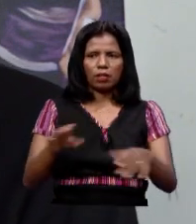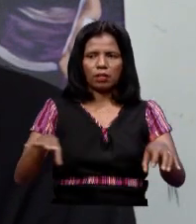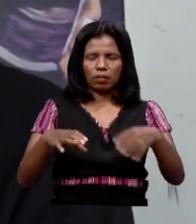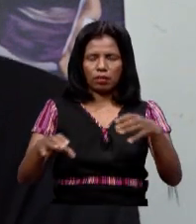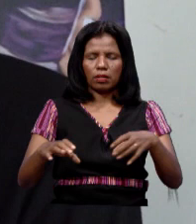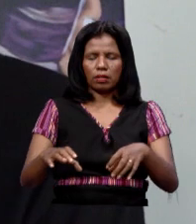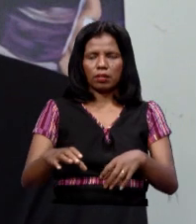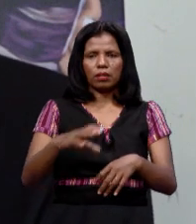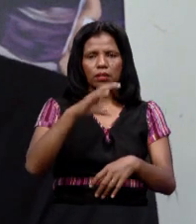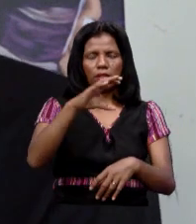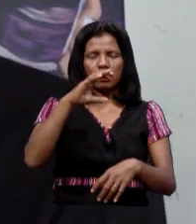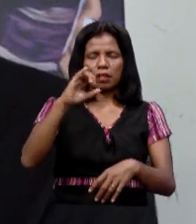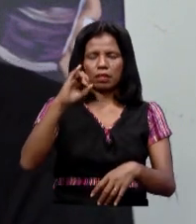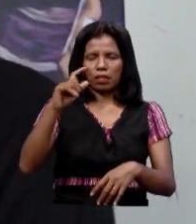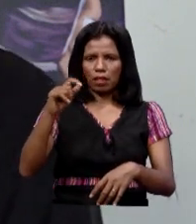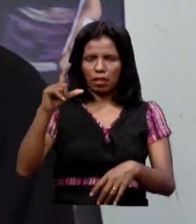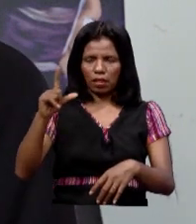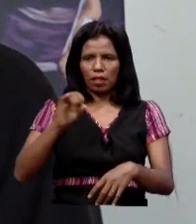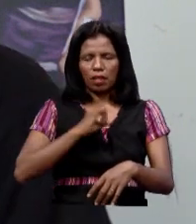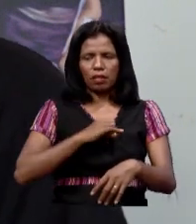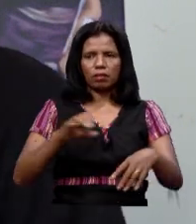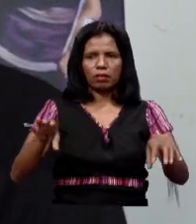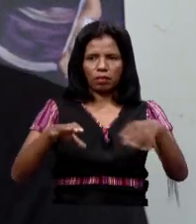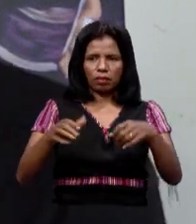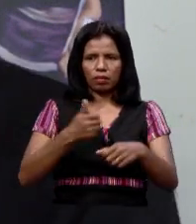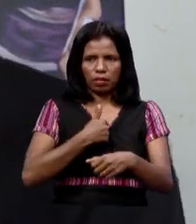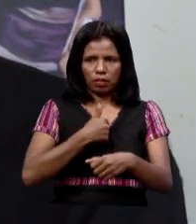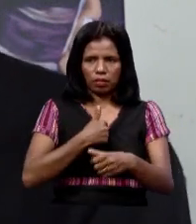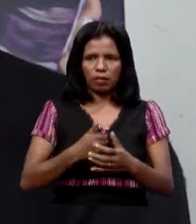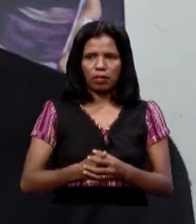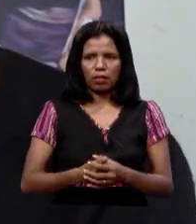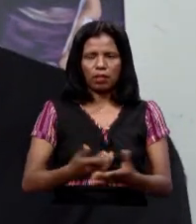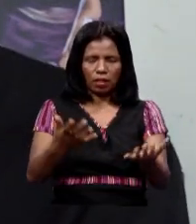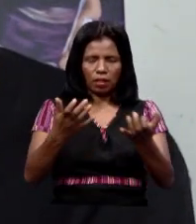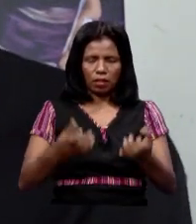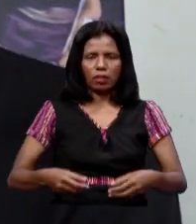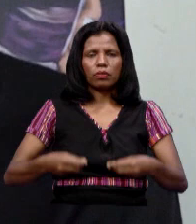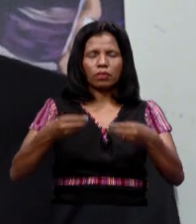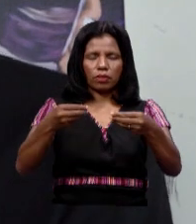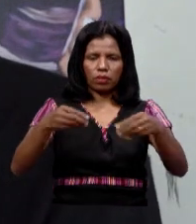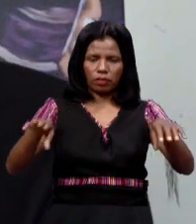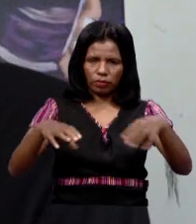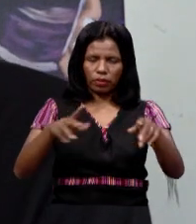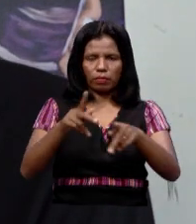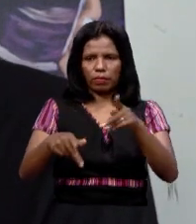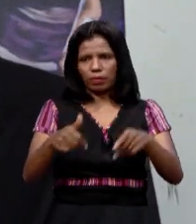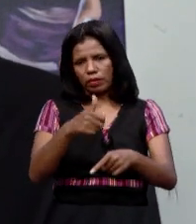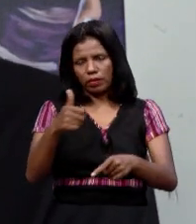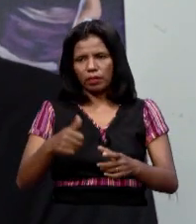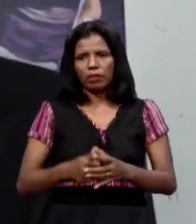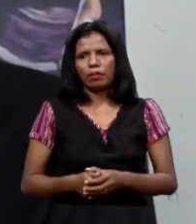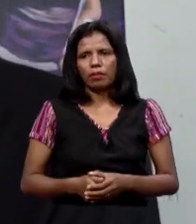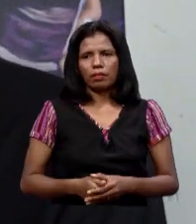kamar kumersin tah malo, hakar servisu ba nan rasi kria rasi kampu trabali ba nan rasi, pois hakara kmas kria kampu trabali ba imaselo. Sine